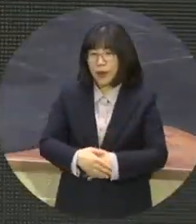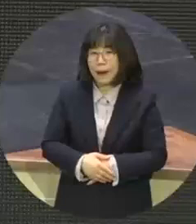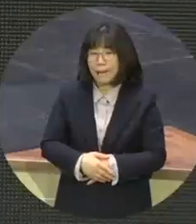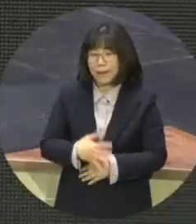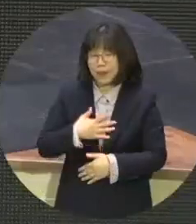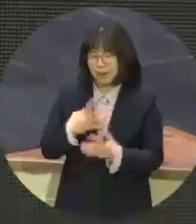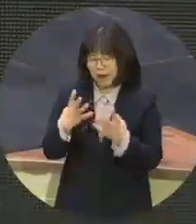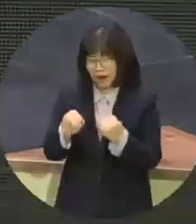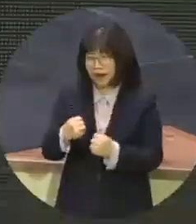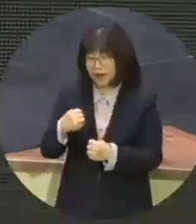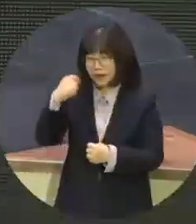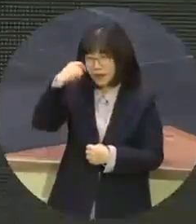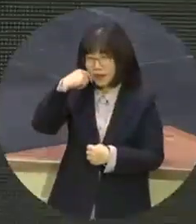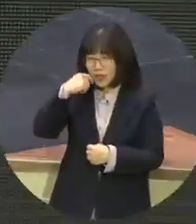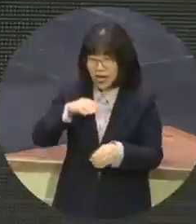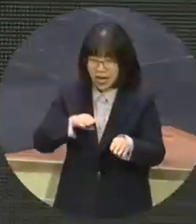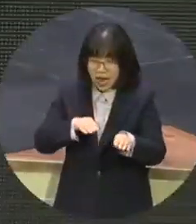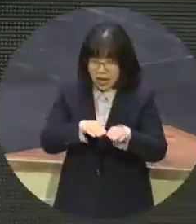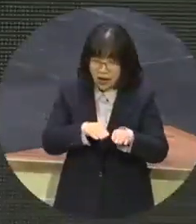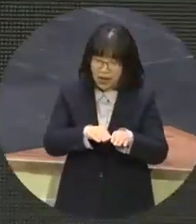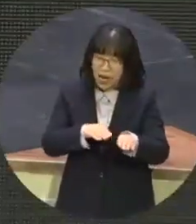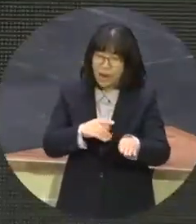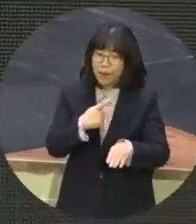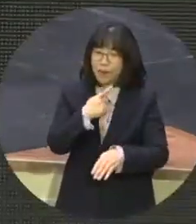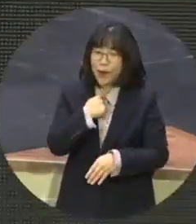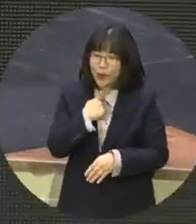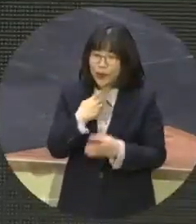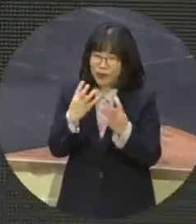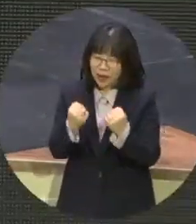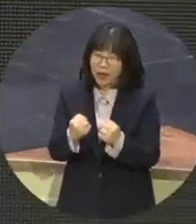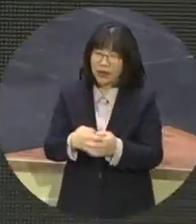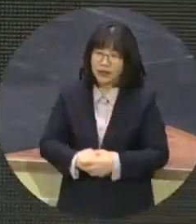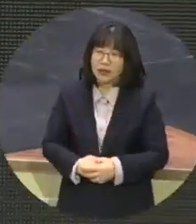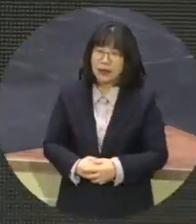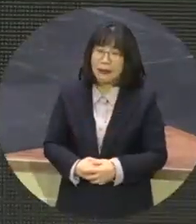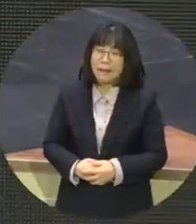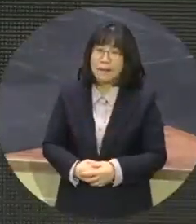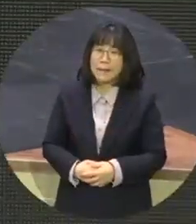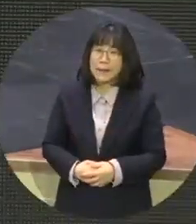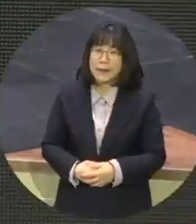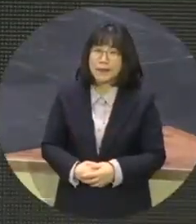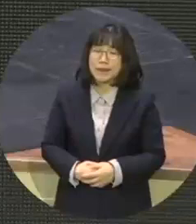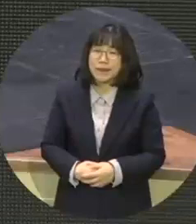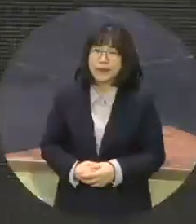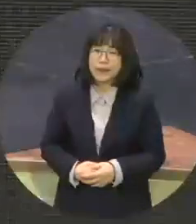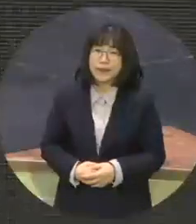나 그걸 많이 느꼈거든. 이야, 하나님 이렇게 나를 지키고 계시구나.